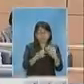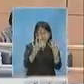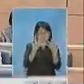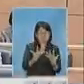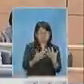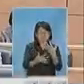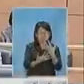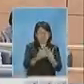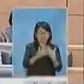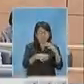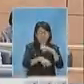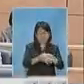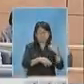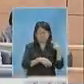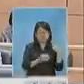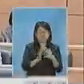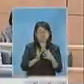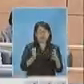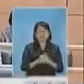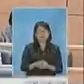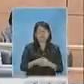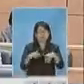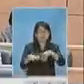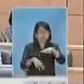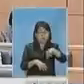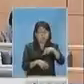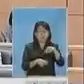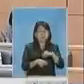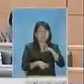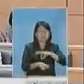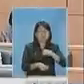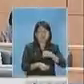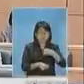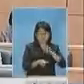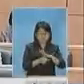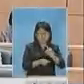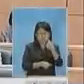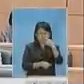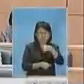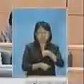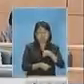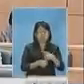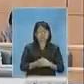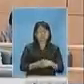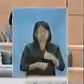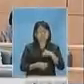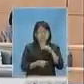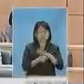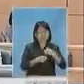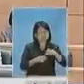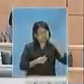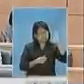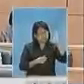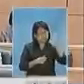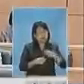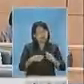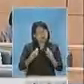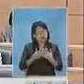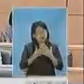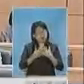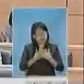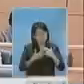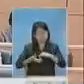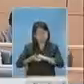มากพี่น้องเหล่านั้นเขาไม่พอใจพวกผมนะครับที่ผมมาพูดเรื่องการปรองดอง